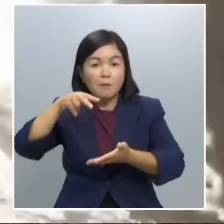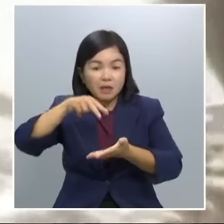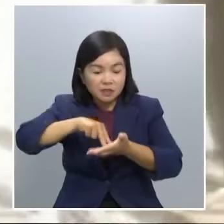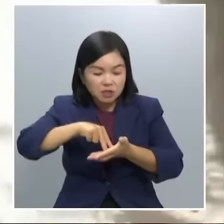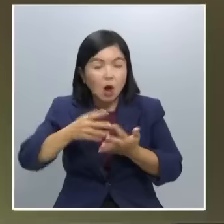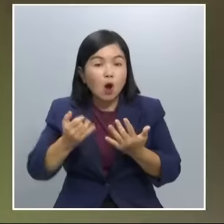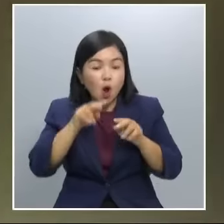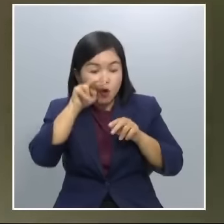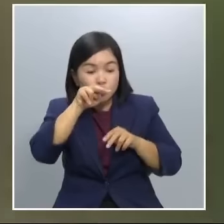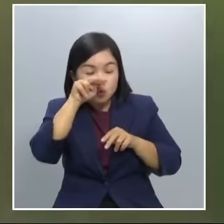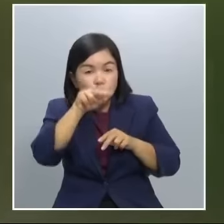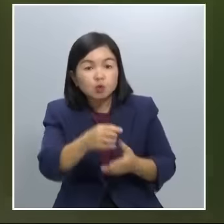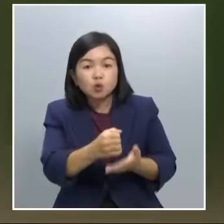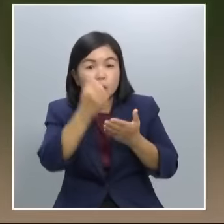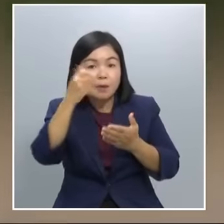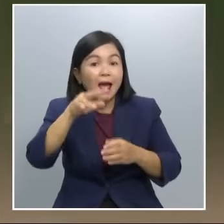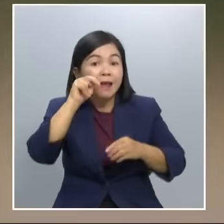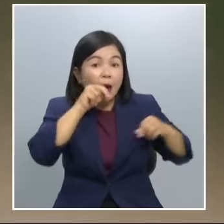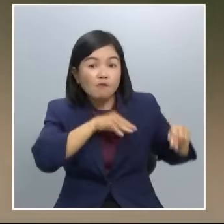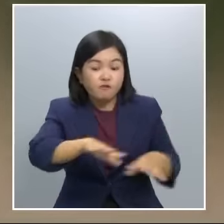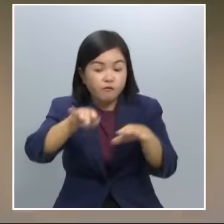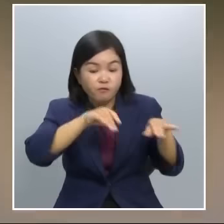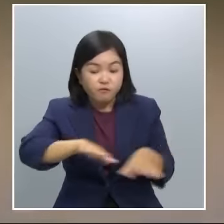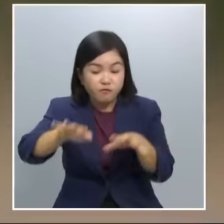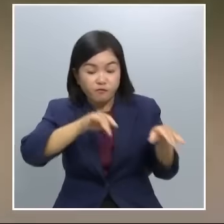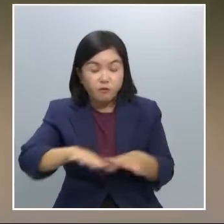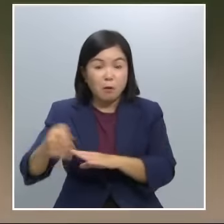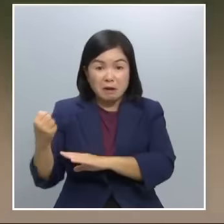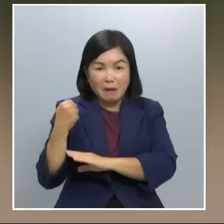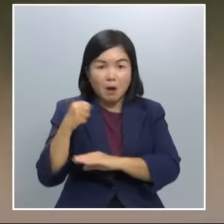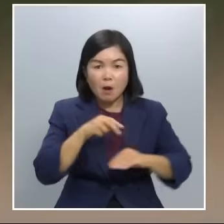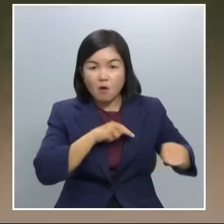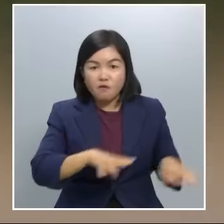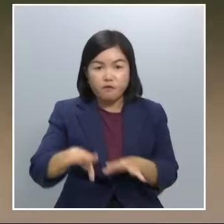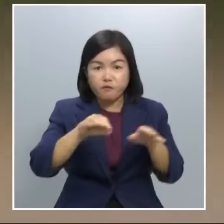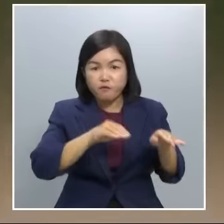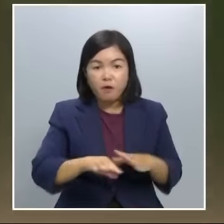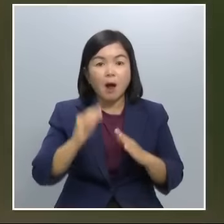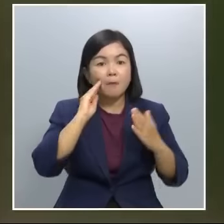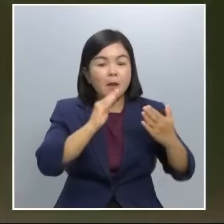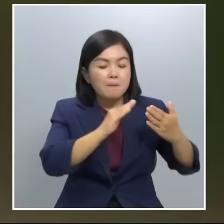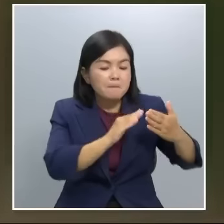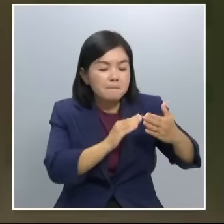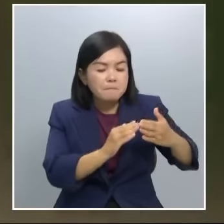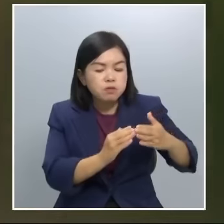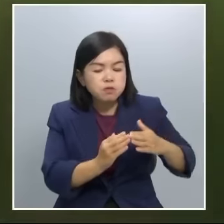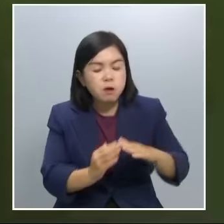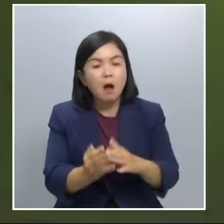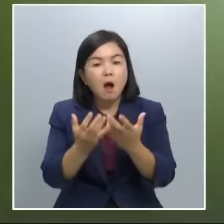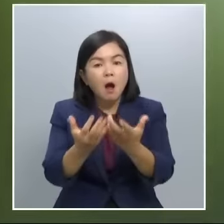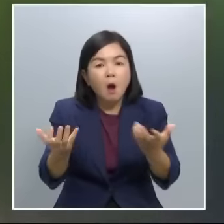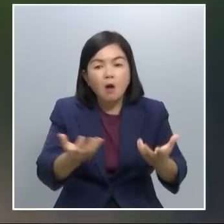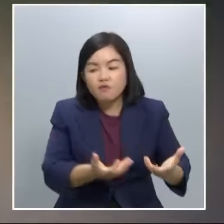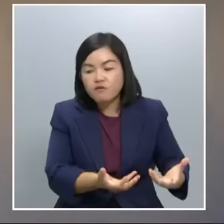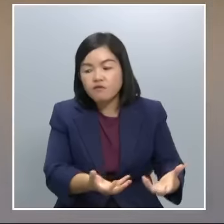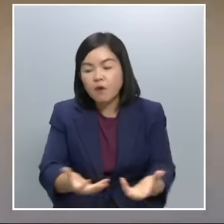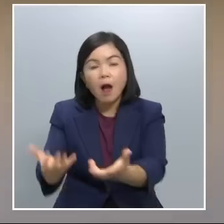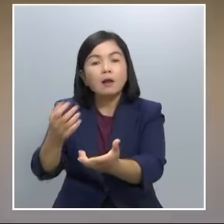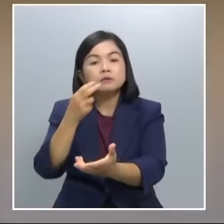ยอะไรได้เพราะน้ำแรงช่วงที่น้ำซัดพังทรัพย์สินข้าวของมันลอยไปกับน้ำจะเห็นด้วยนะฮะ